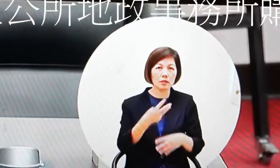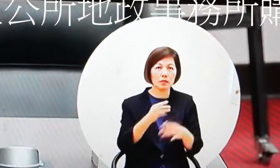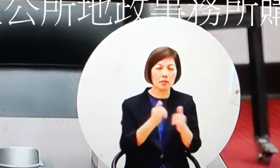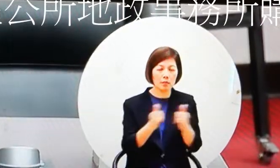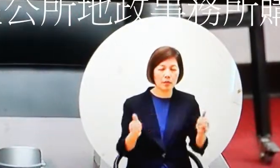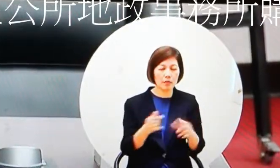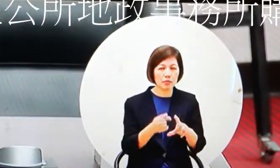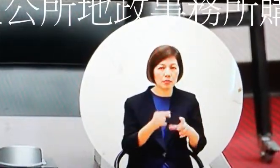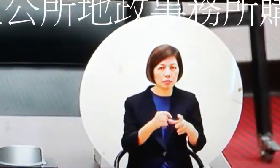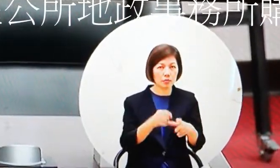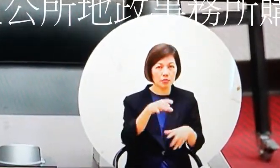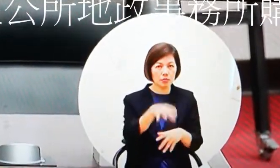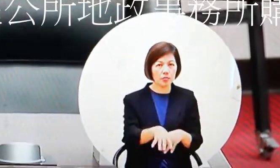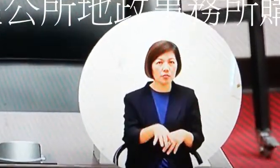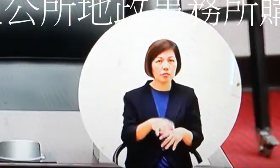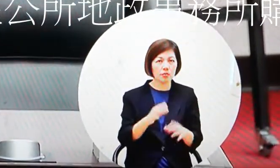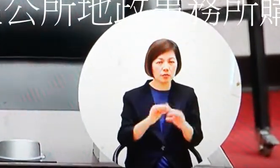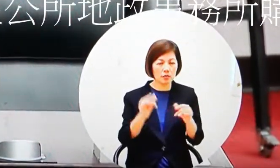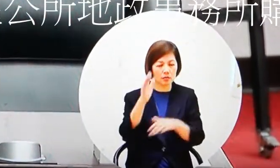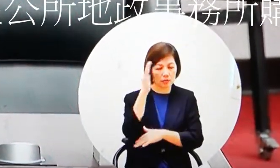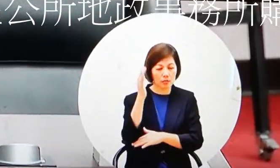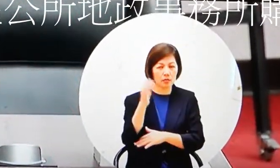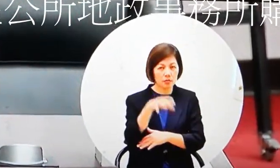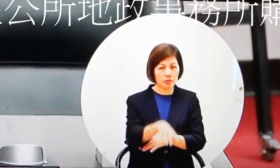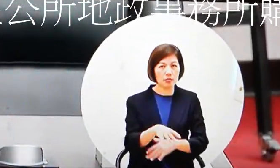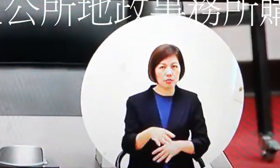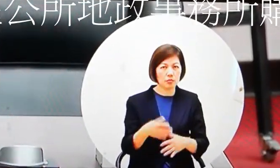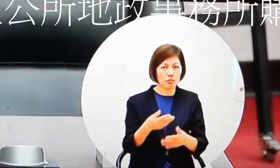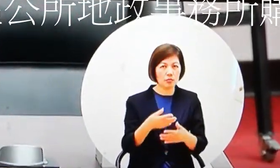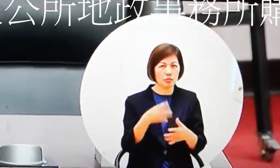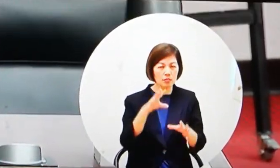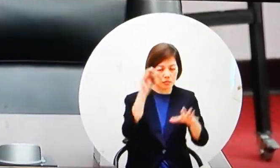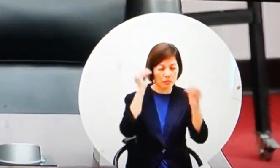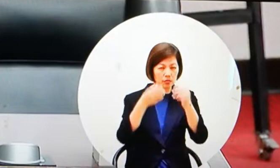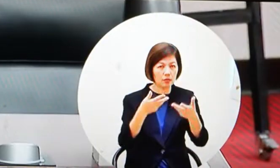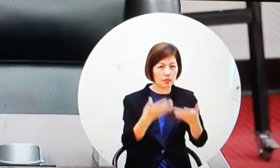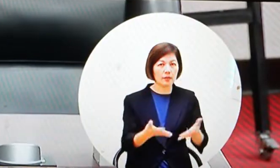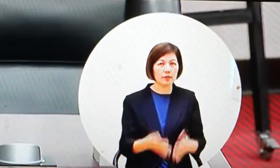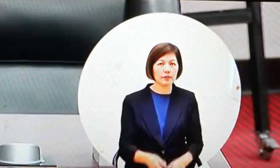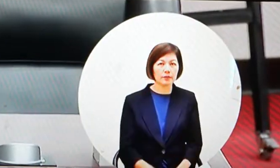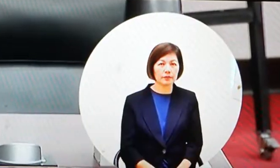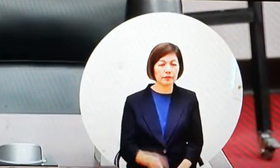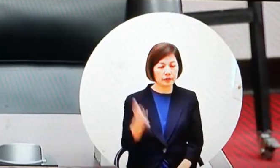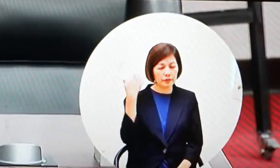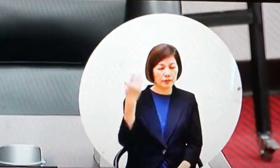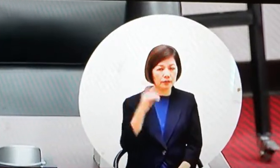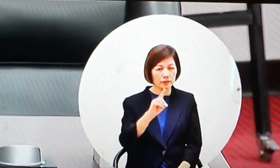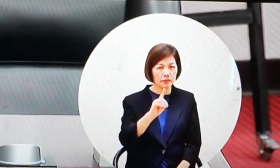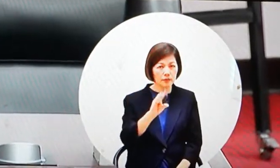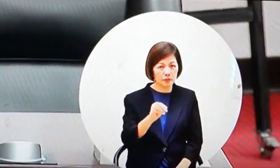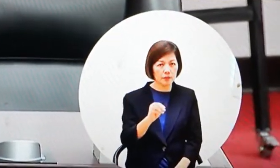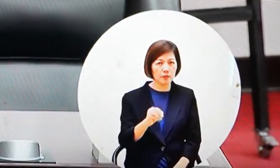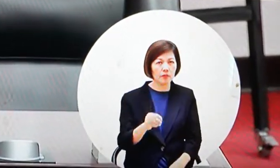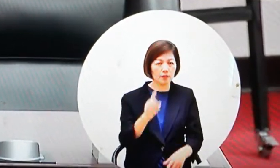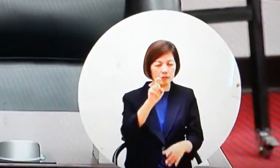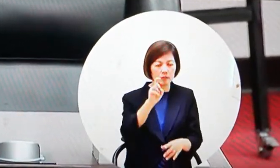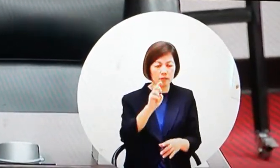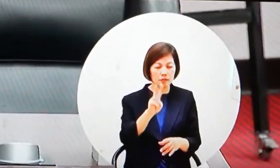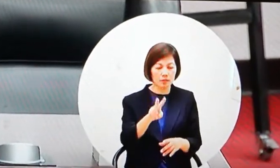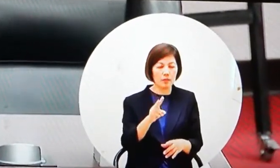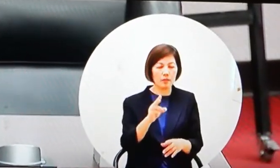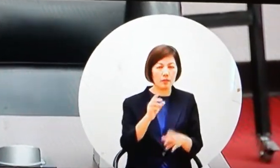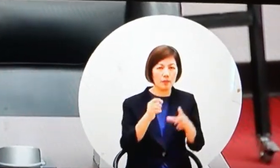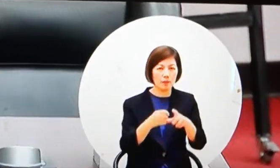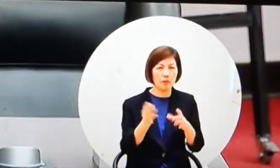的，是用一公顷。10000块，当年的10000块哈，12公顷是120000，